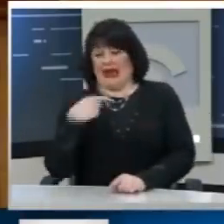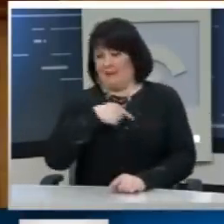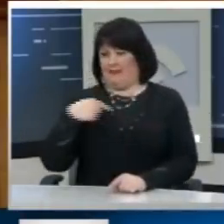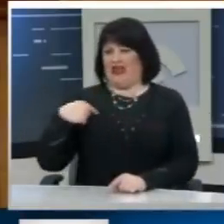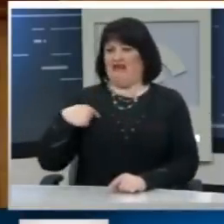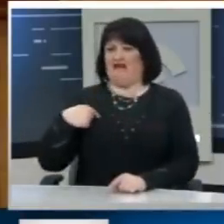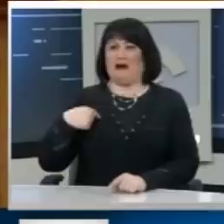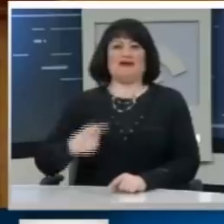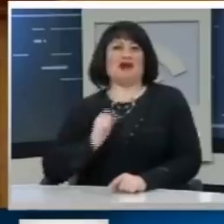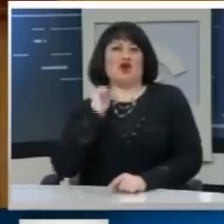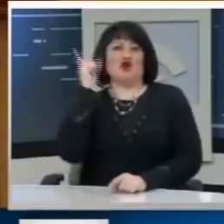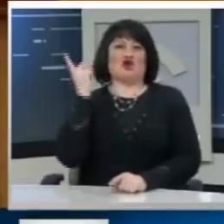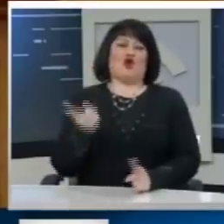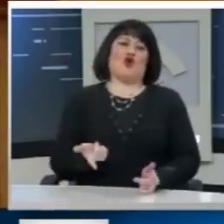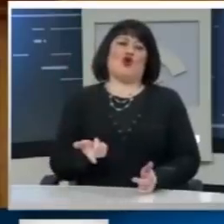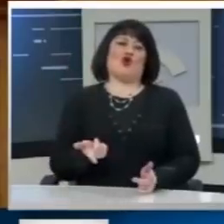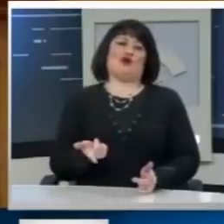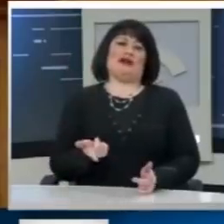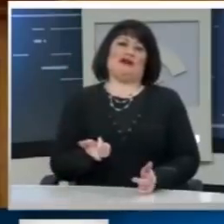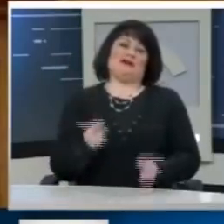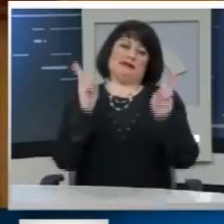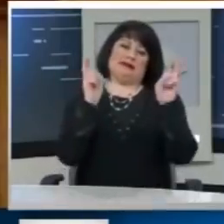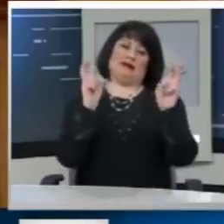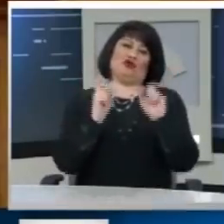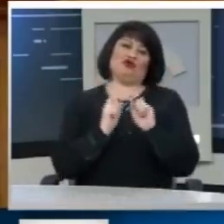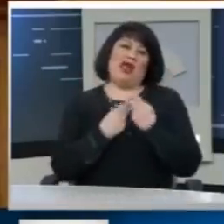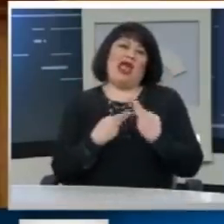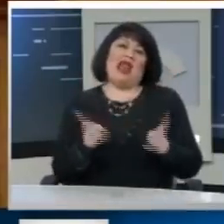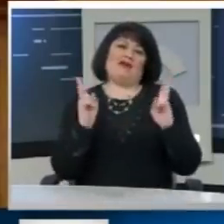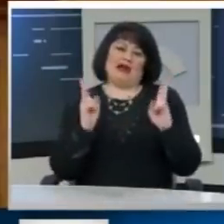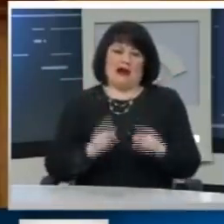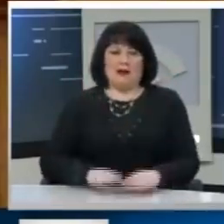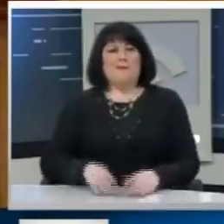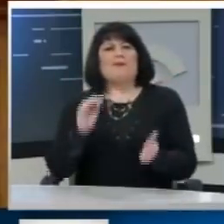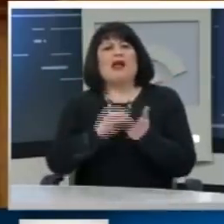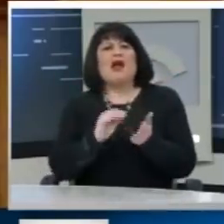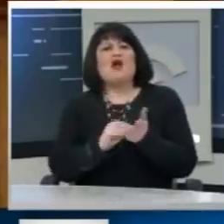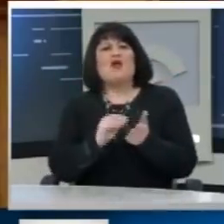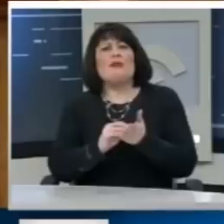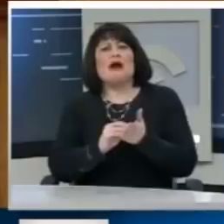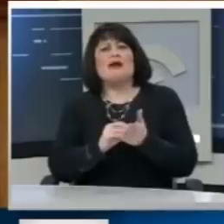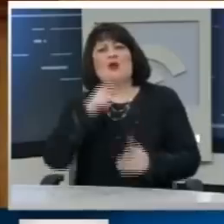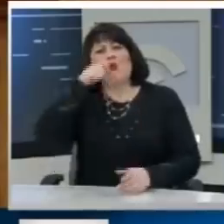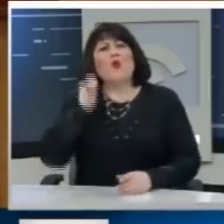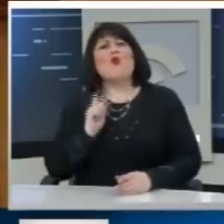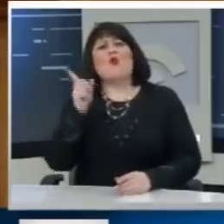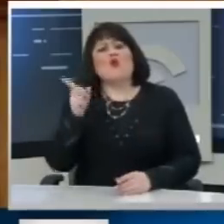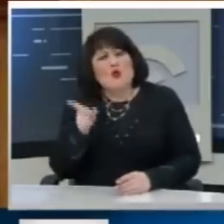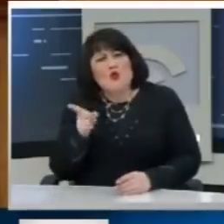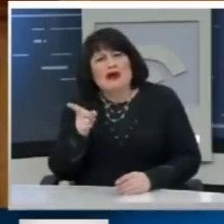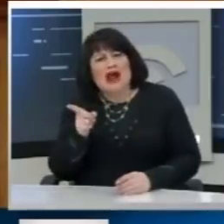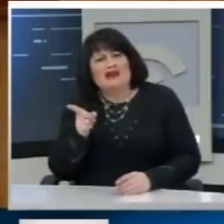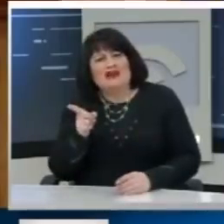του εορτασμού της ονομαζόμενης ελευθερίας. Τι άλλο κάνει? Δικαιώνει τους Ουκρανούς φασίστες, του